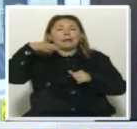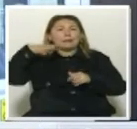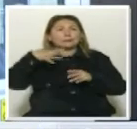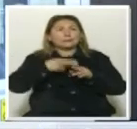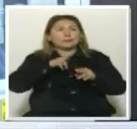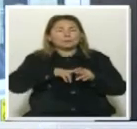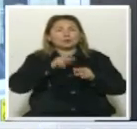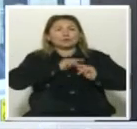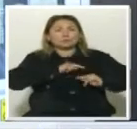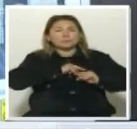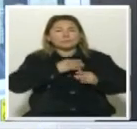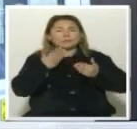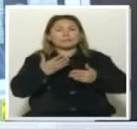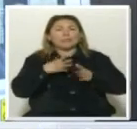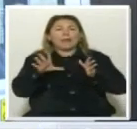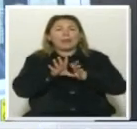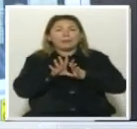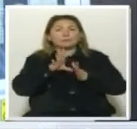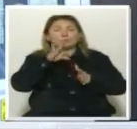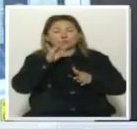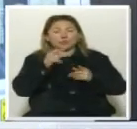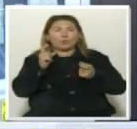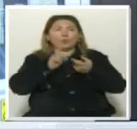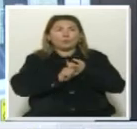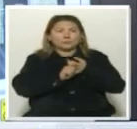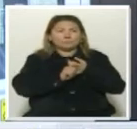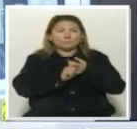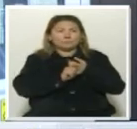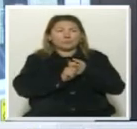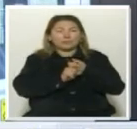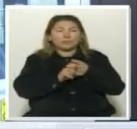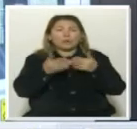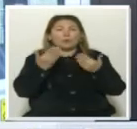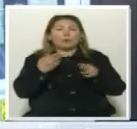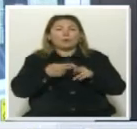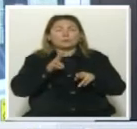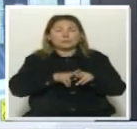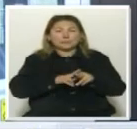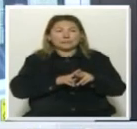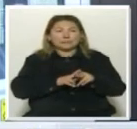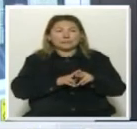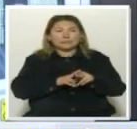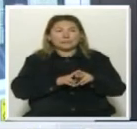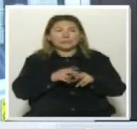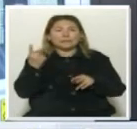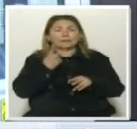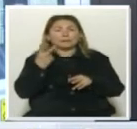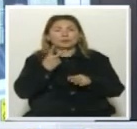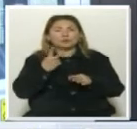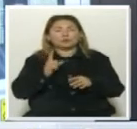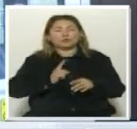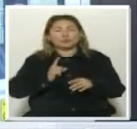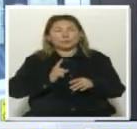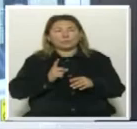қалып тұрған жұмысы араларындағы электр кабель желілерінің қосылуларға қалып тұр. Ол осы екінші жобаны күтіп тұр.